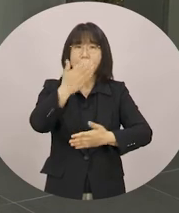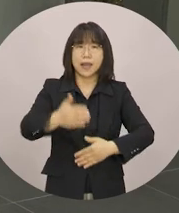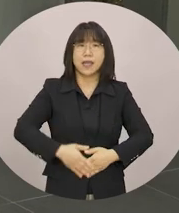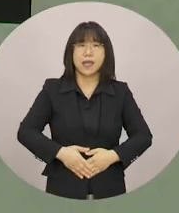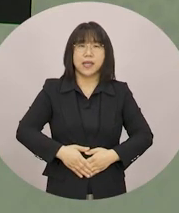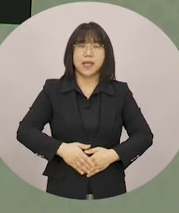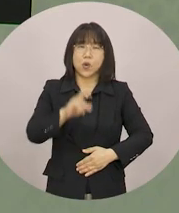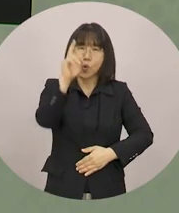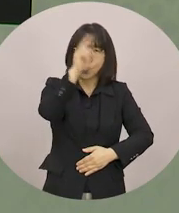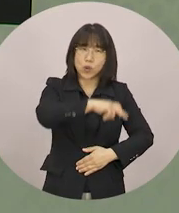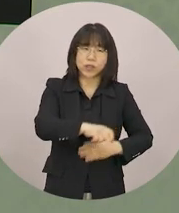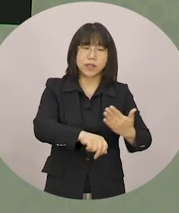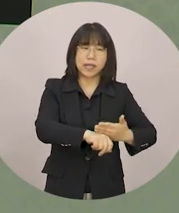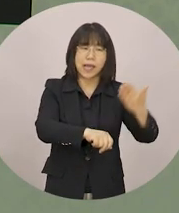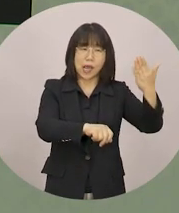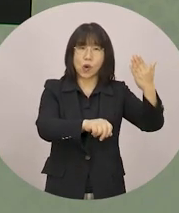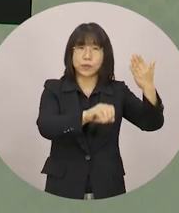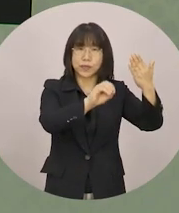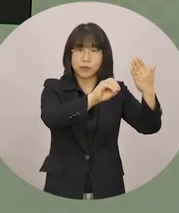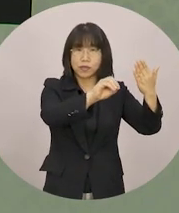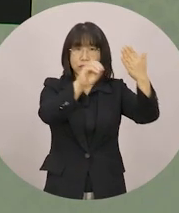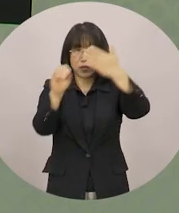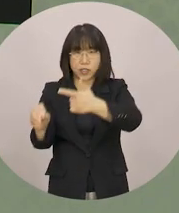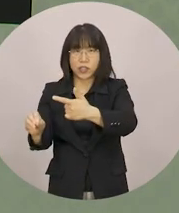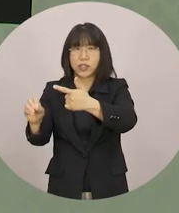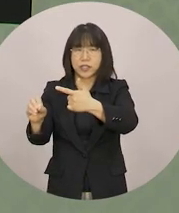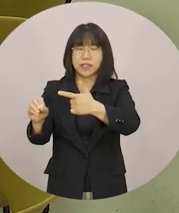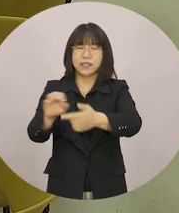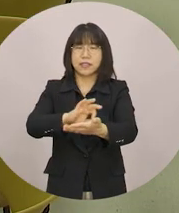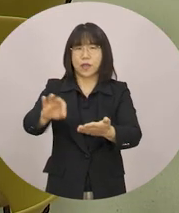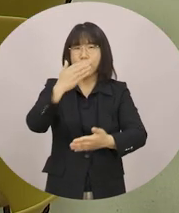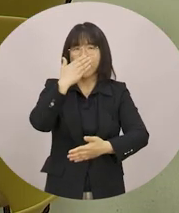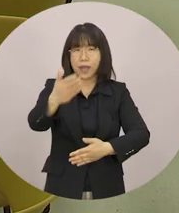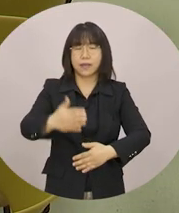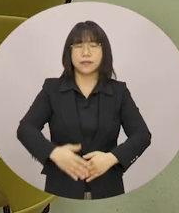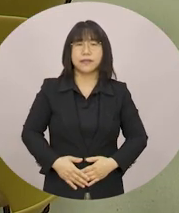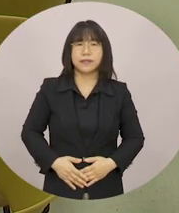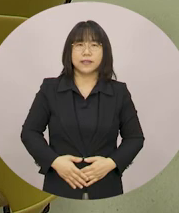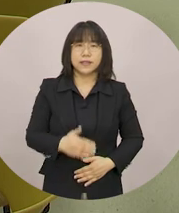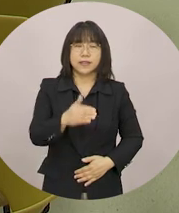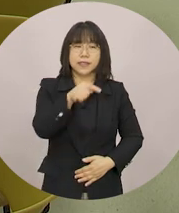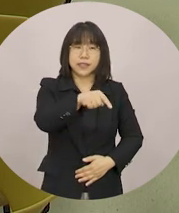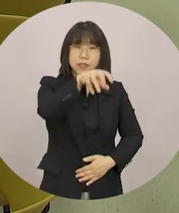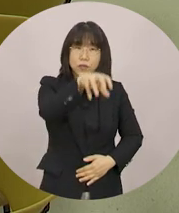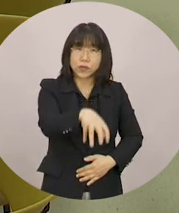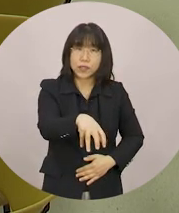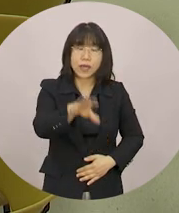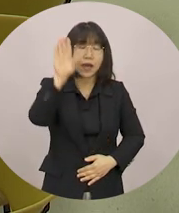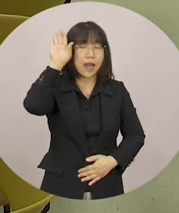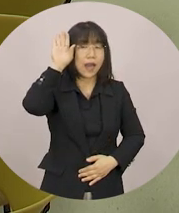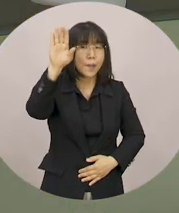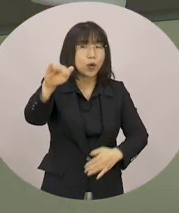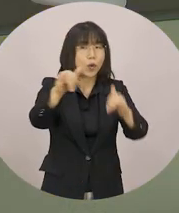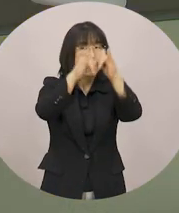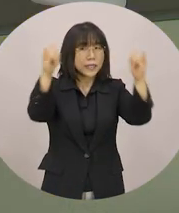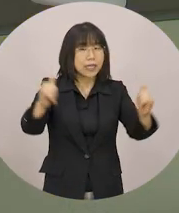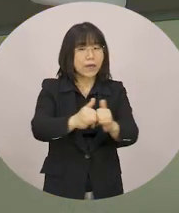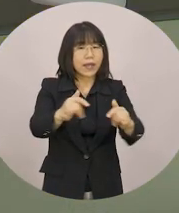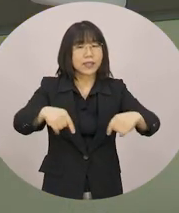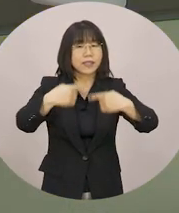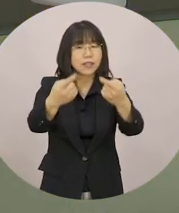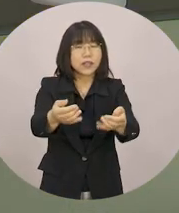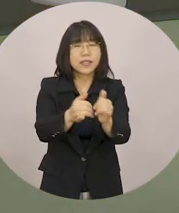사용 가능하며 평일 오전 9시부터 오후 6시까지 이용할 수 있습니다 청년은 앞으로